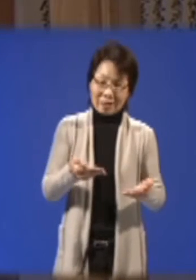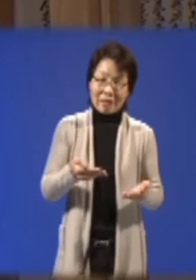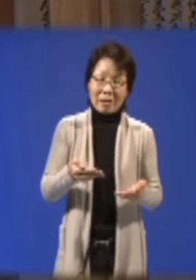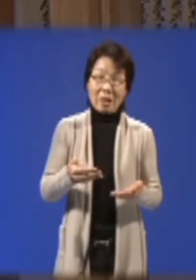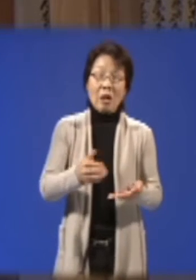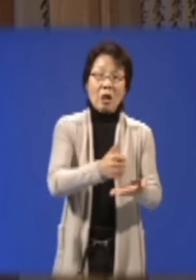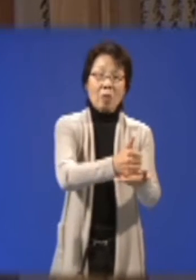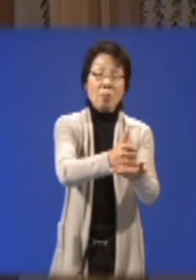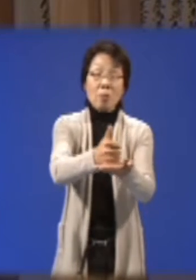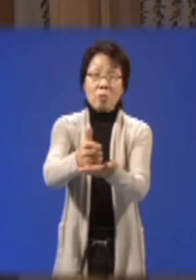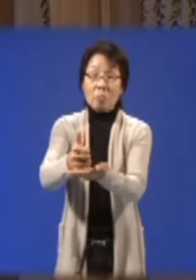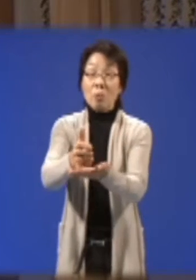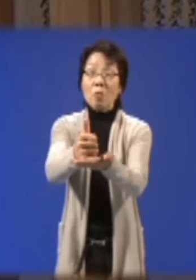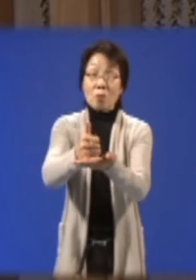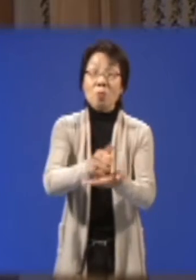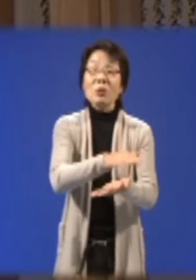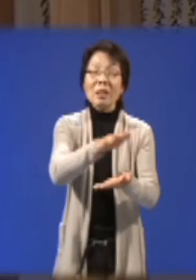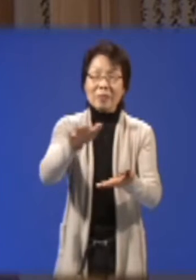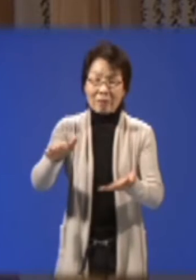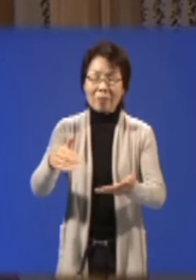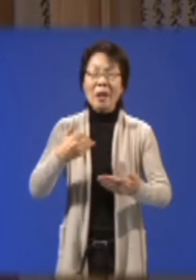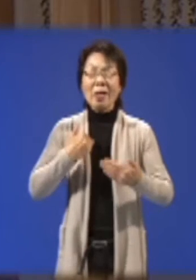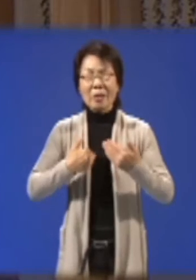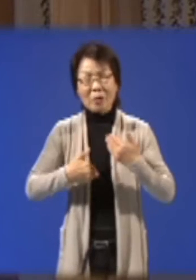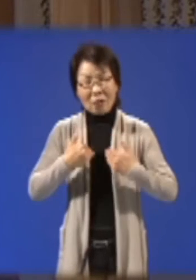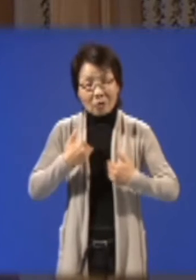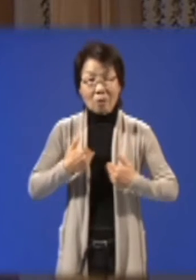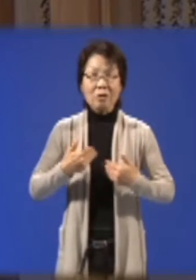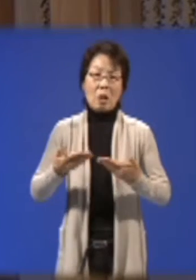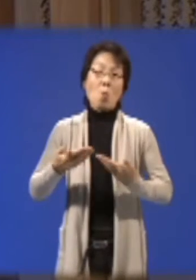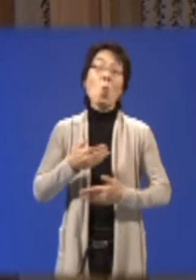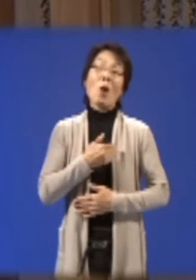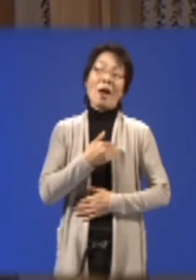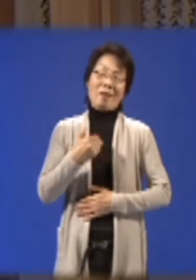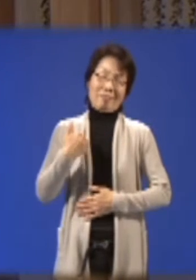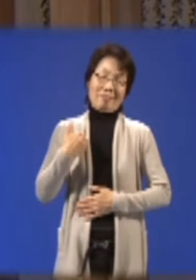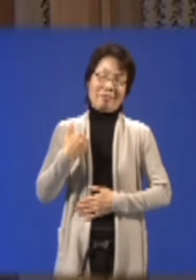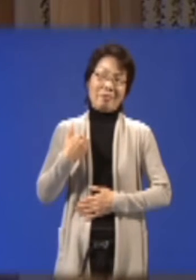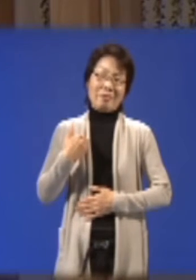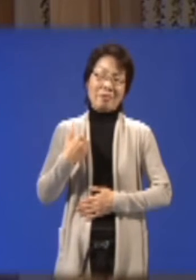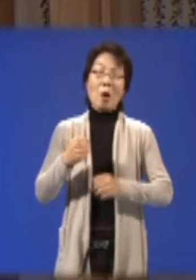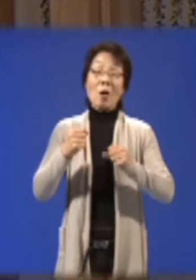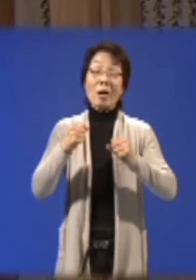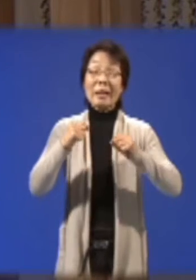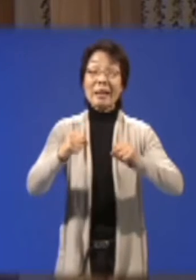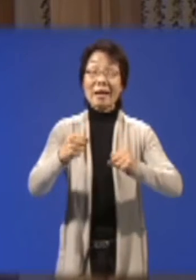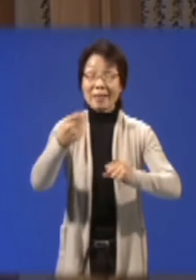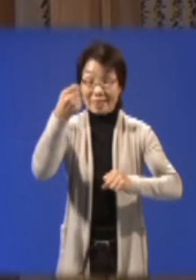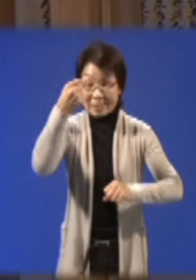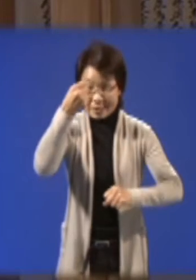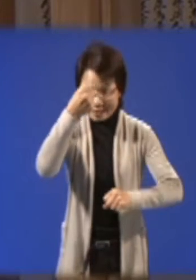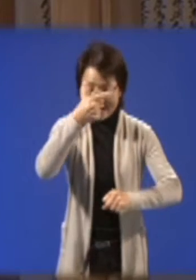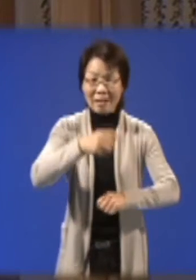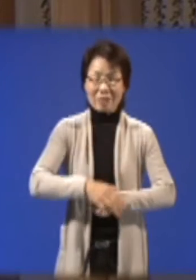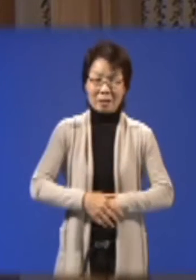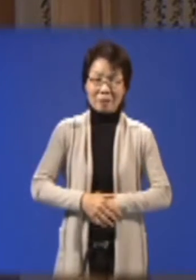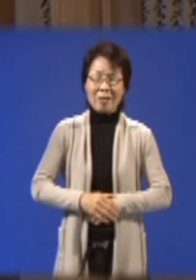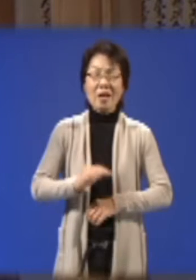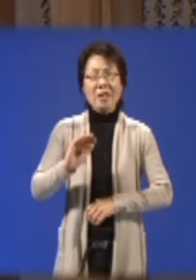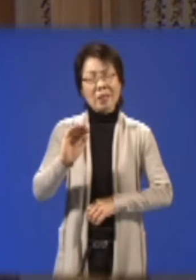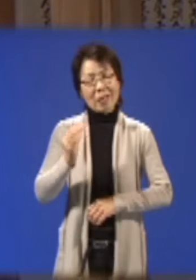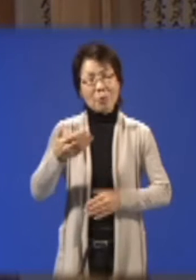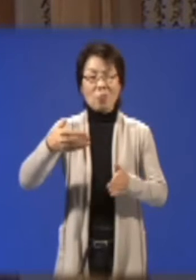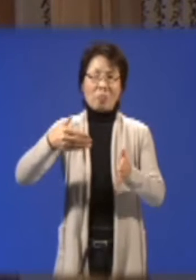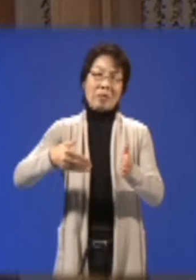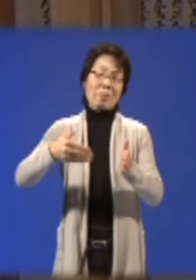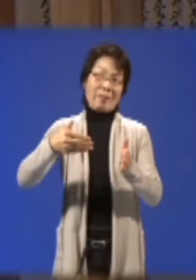来客来館者の方を満足されれば一番ねやりがいなんですけども、まあ、そこまで今のところ行きませんのでね、